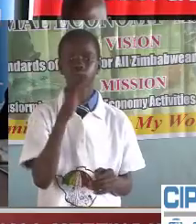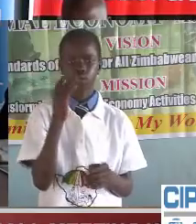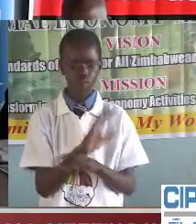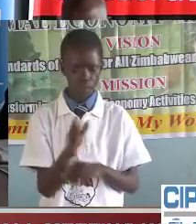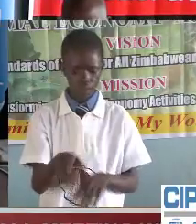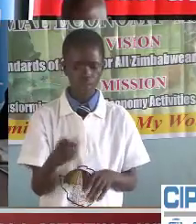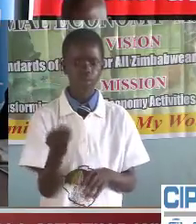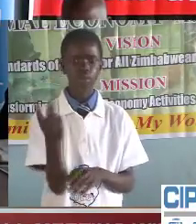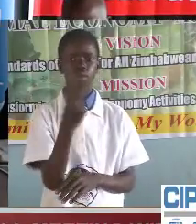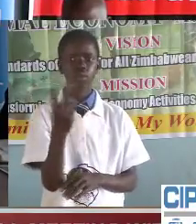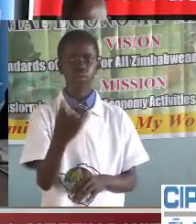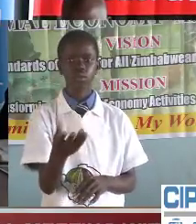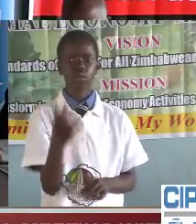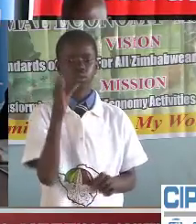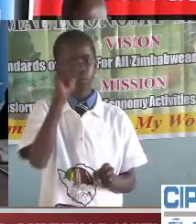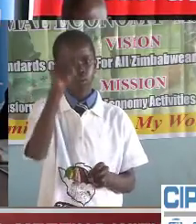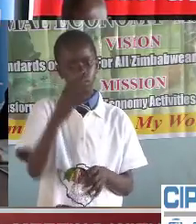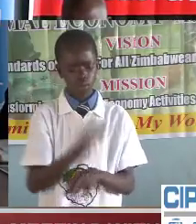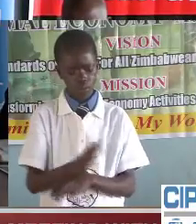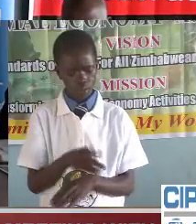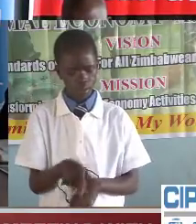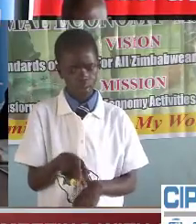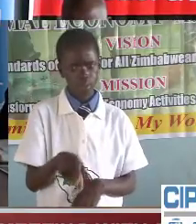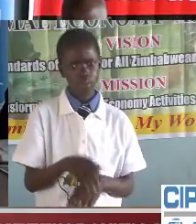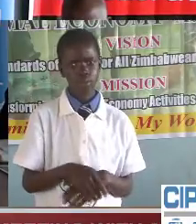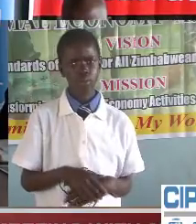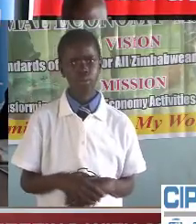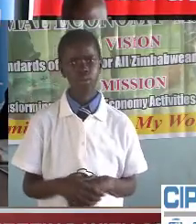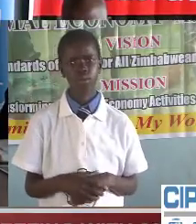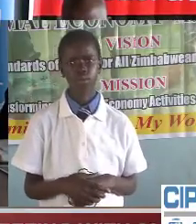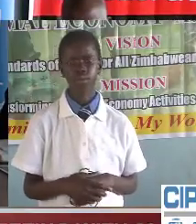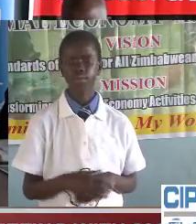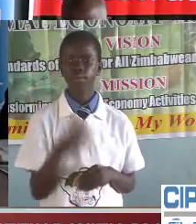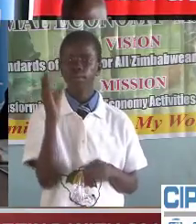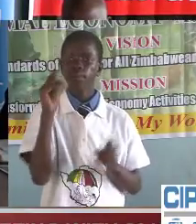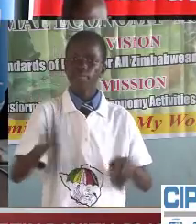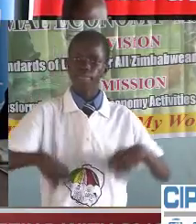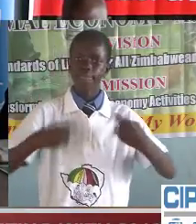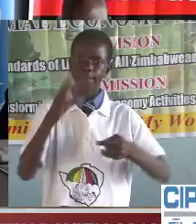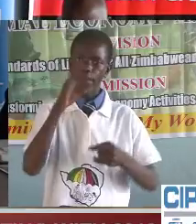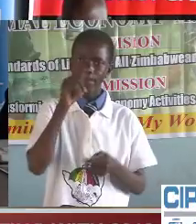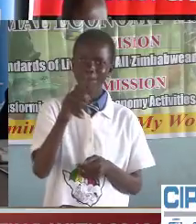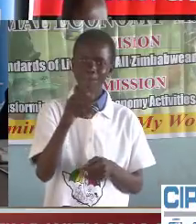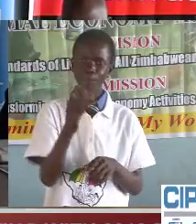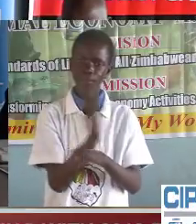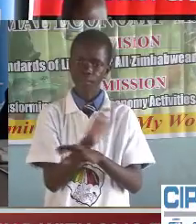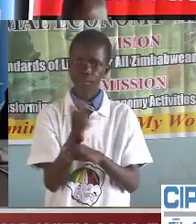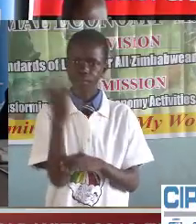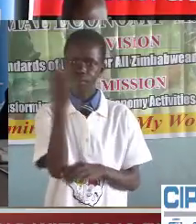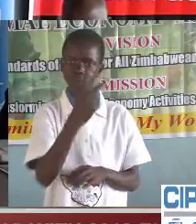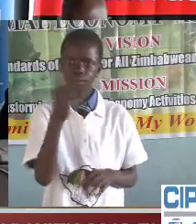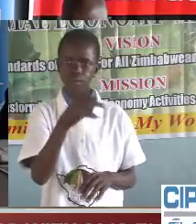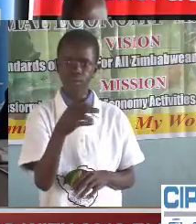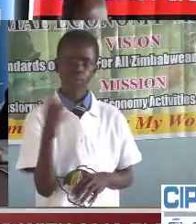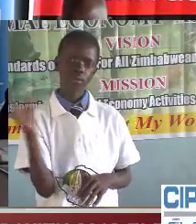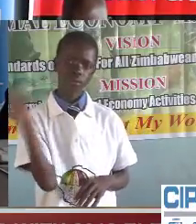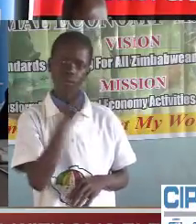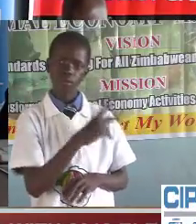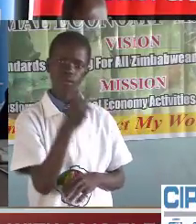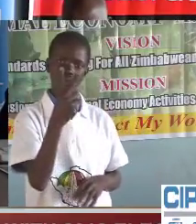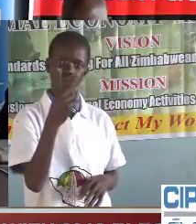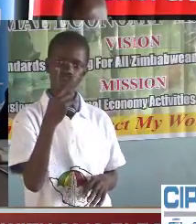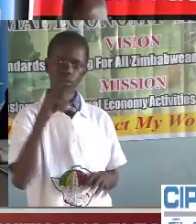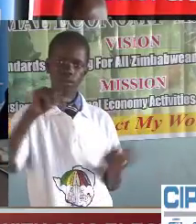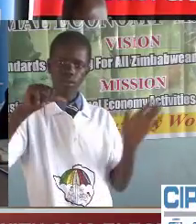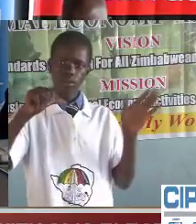ekuti pavanotengesera ipapo, handidzi ngativakawo ma-structures kana mukazi munobhadhara $2 panoperawo 6 months tinofanirwa